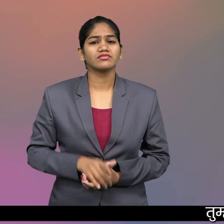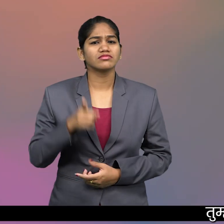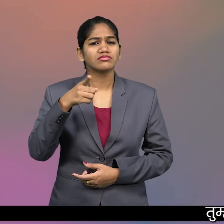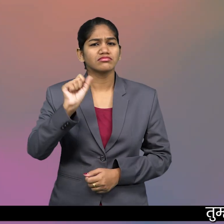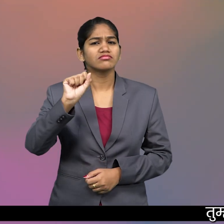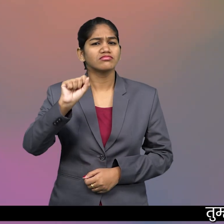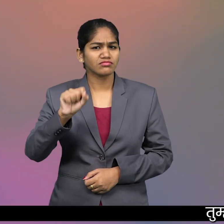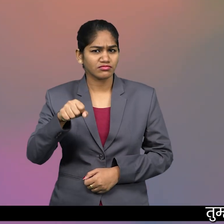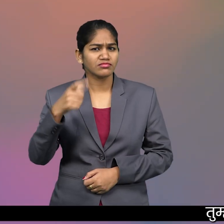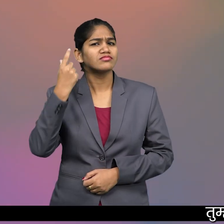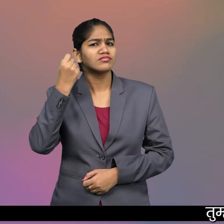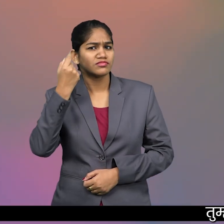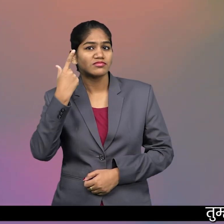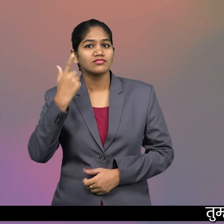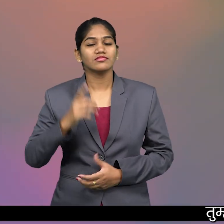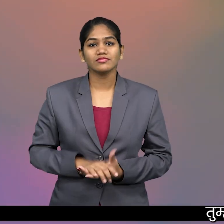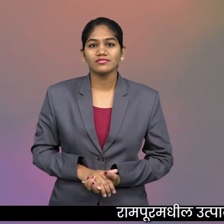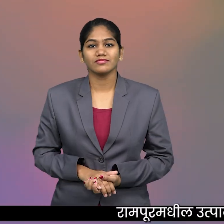तुम्ही तयार असाल.